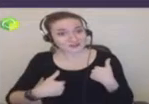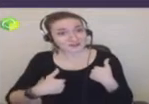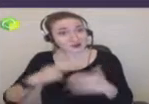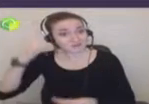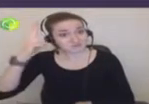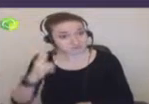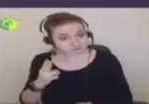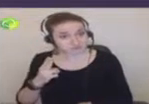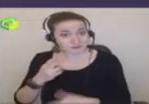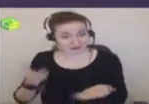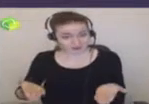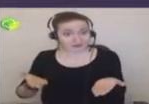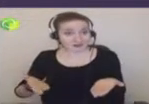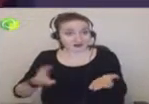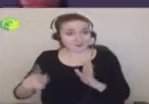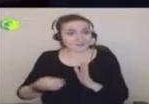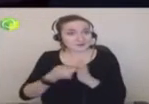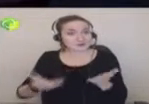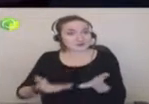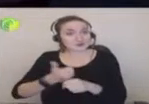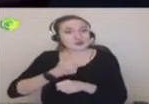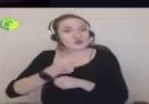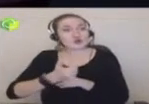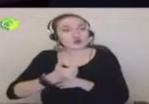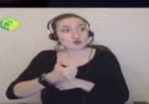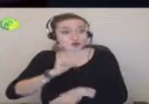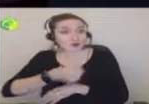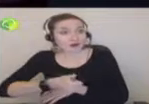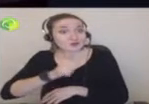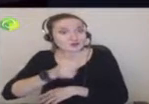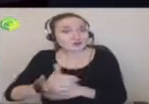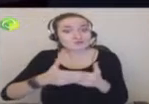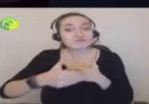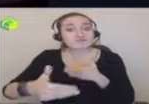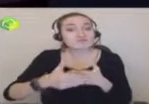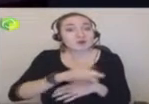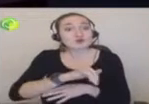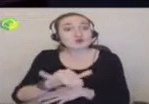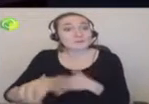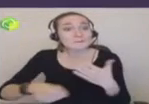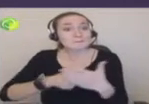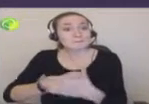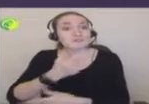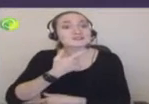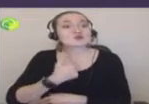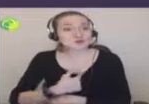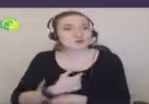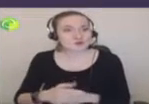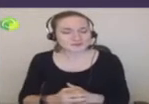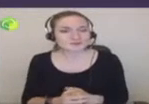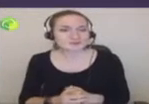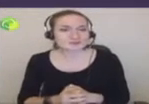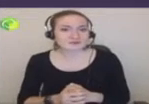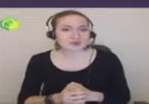partir d'aujourd'hui et de demain jusqu'au mois de juin prochain et d'une manière extrêmement participatif puisqu'il s'agit